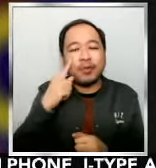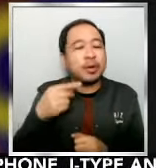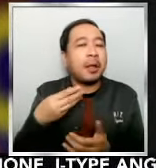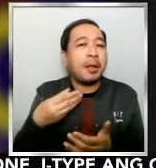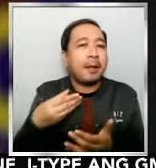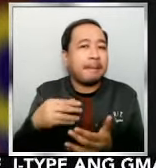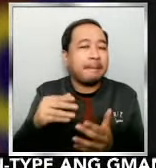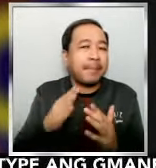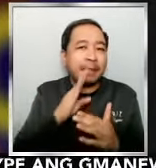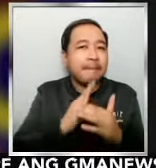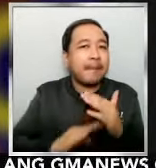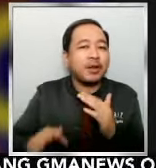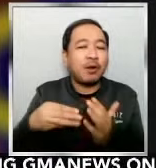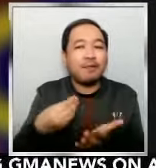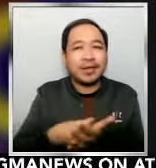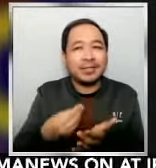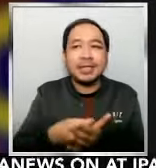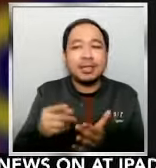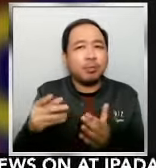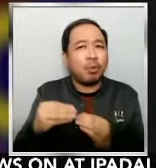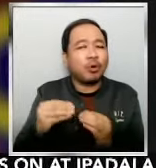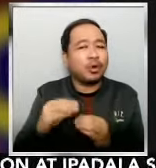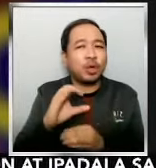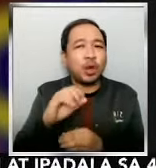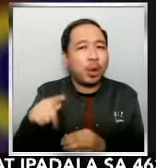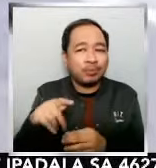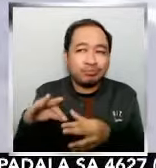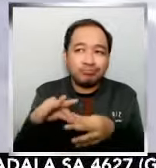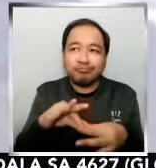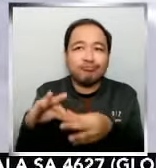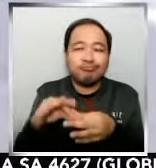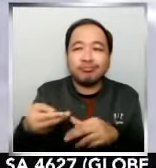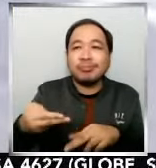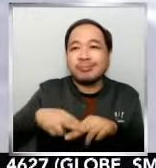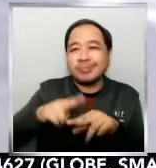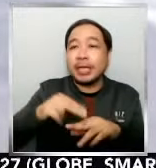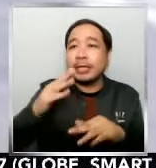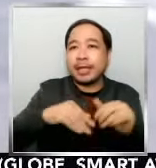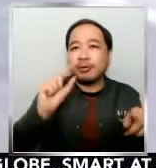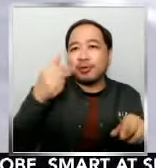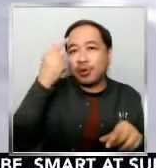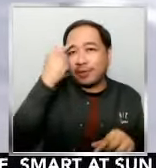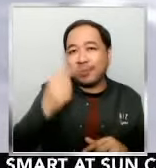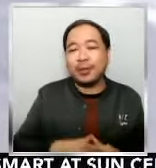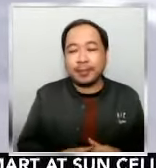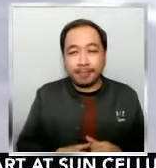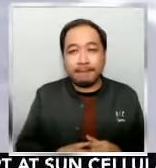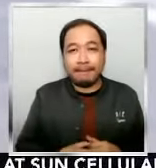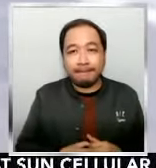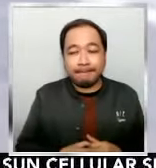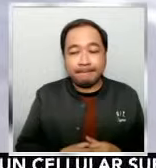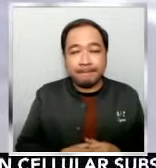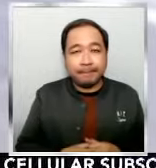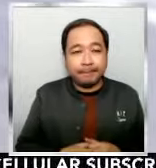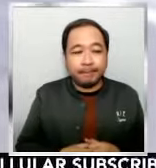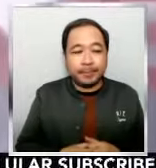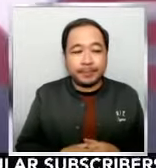sa kung gobyerno ang diretsyong nagpapahiram ng pondo. Mav Gonzalez, nakatutok, 24